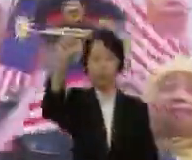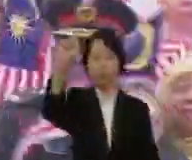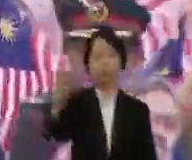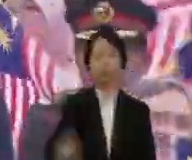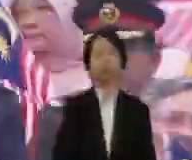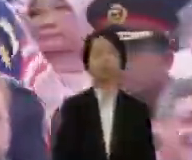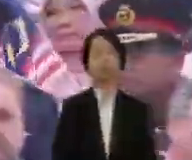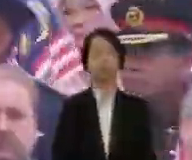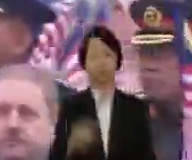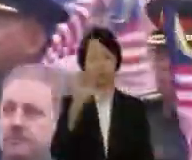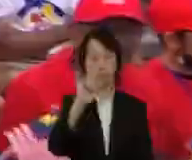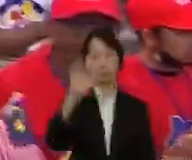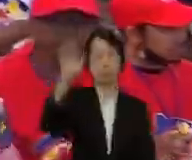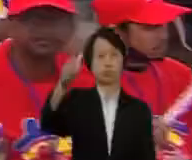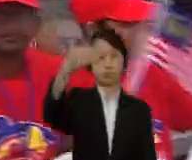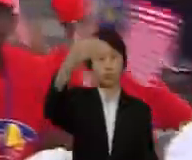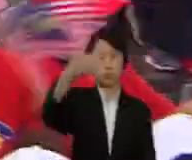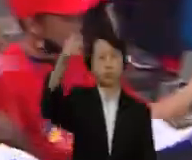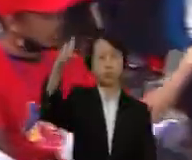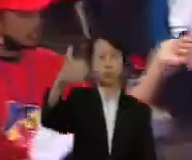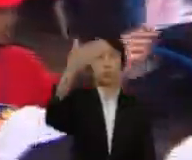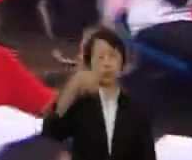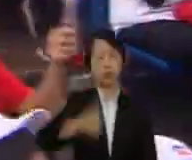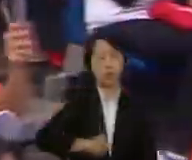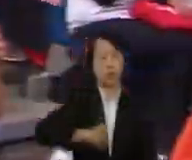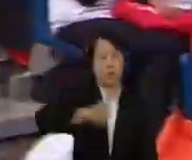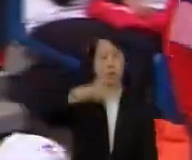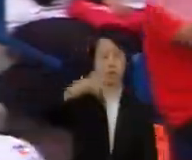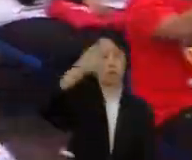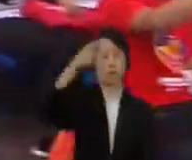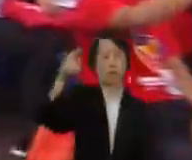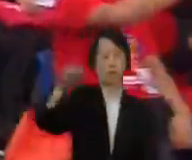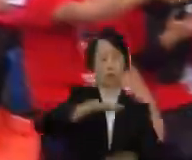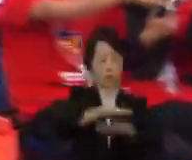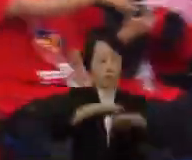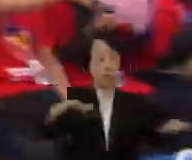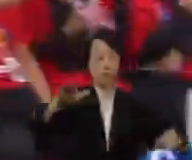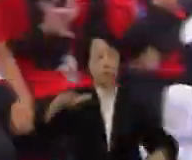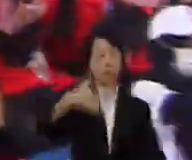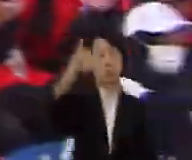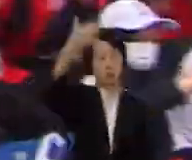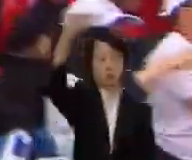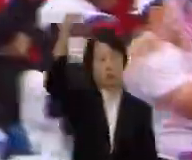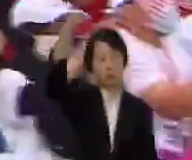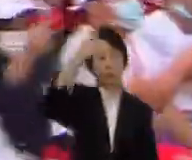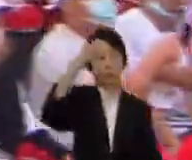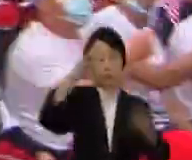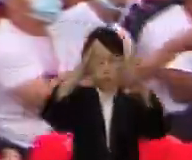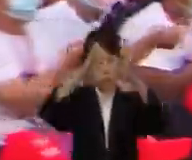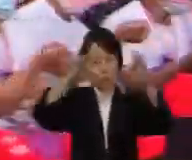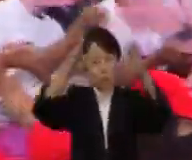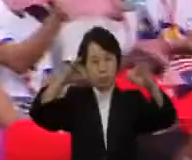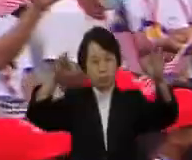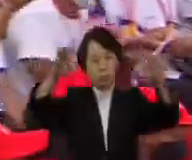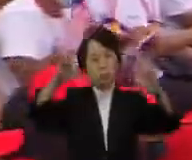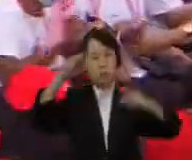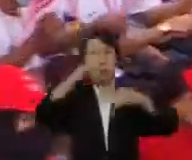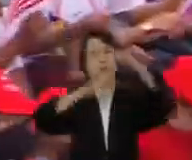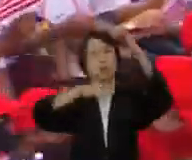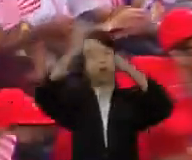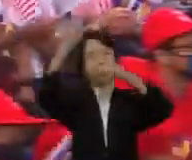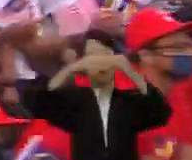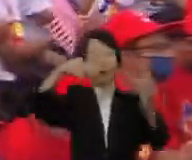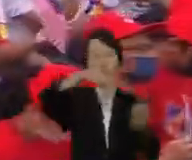Ya, jalur gemilang berkibar megah di sekitar Dataran Merdeka dan juga menghiasi bangunan-bangunan yang berada